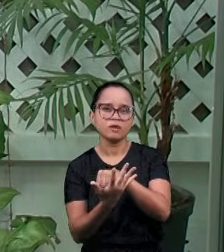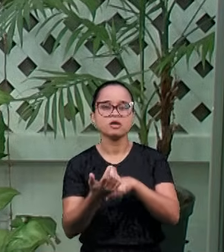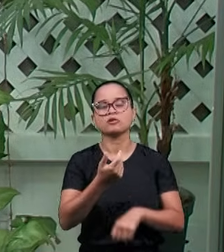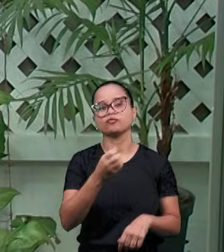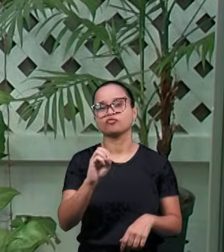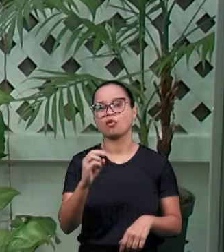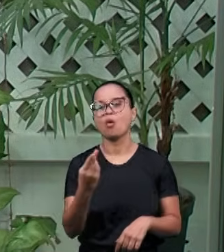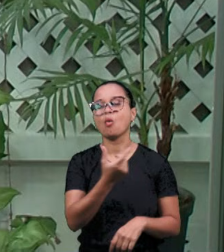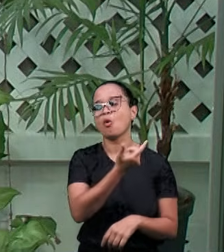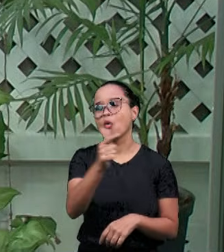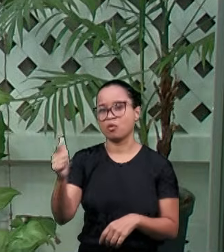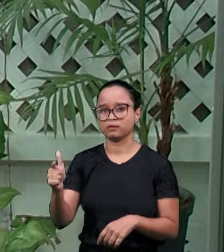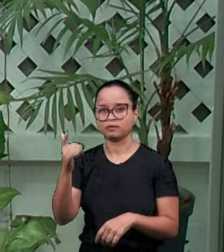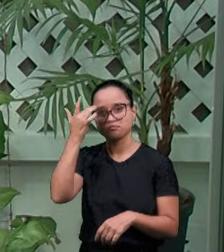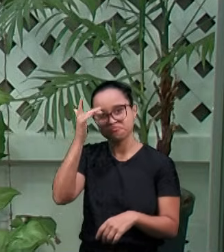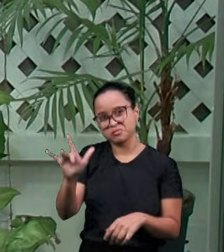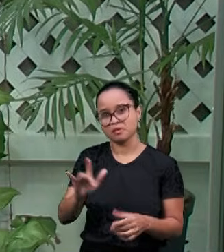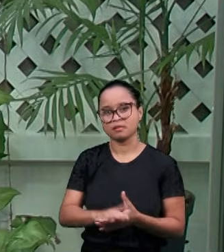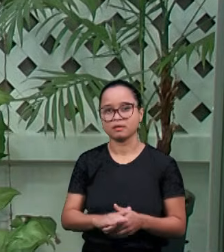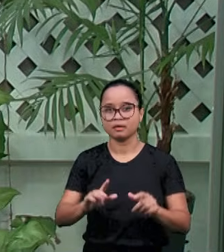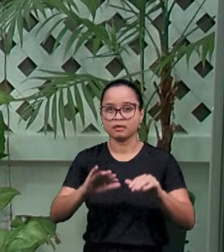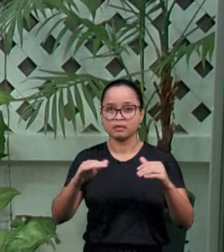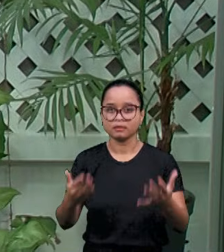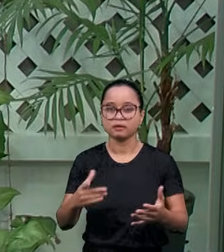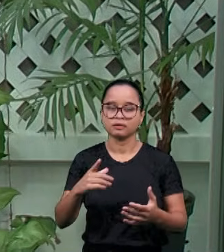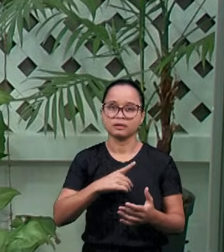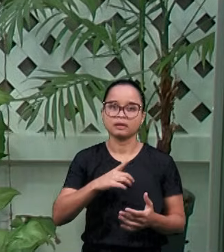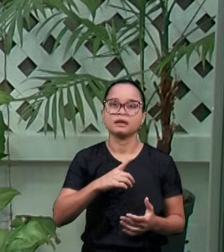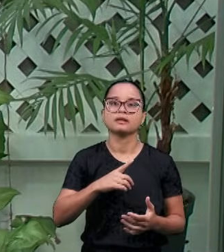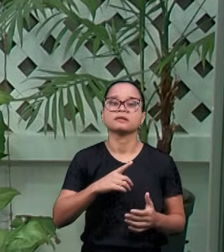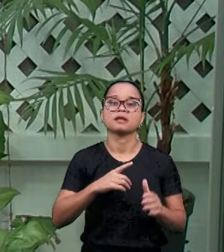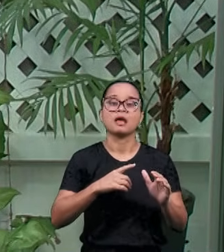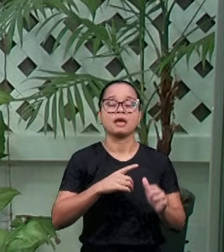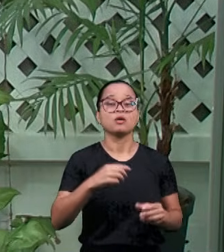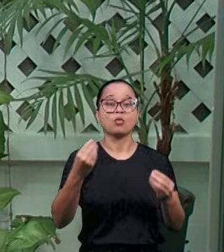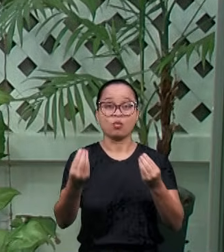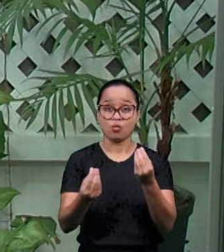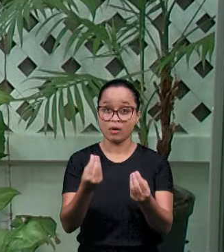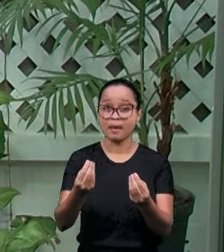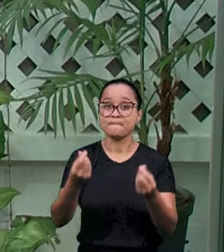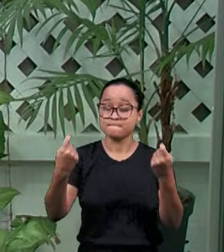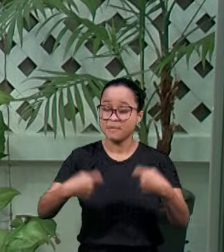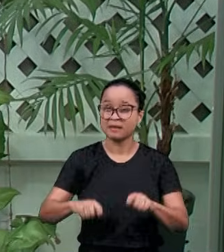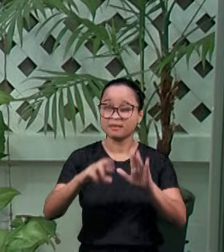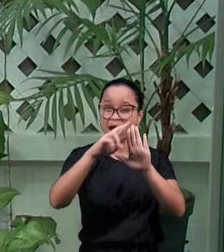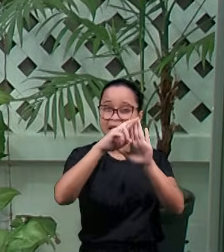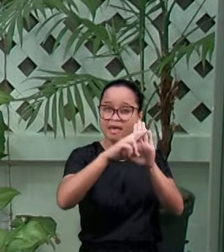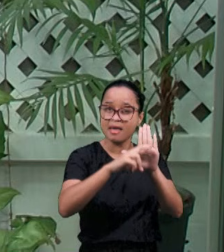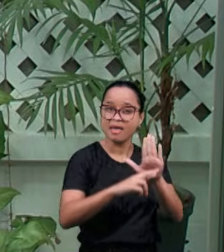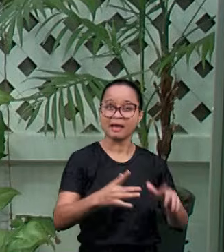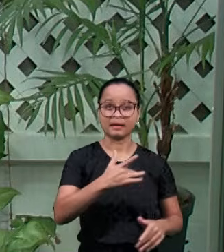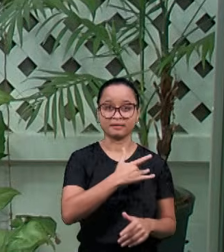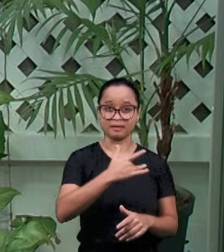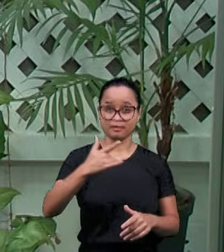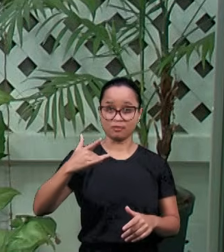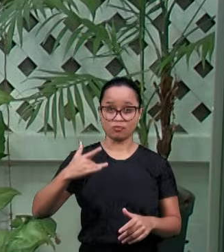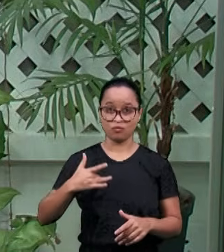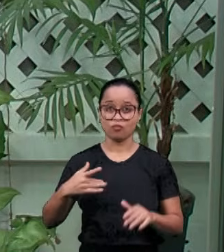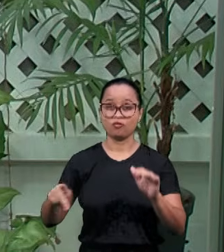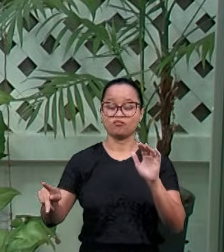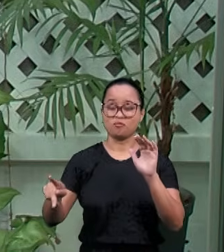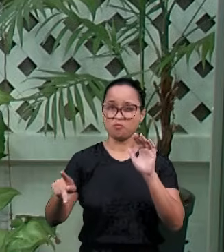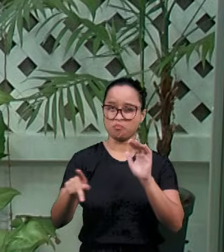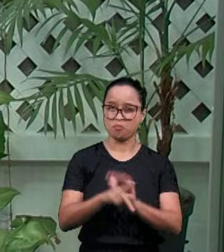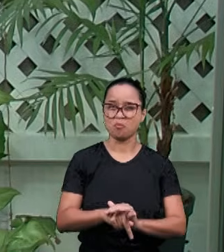savons pas. Et en répondant à la détermination sanitaire du gouvernement, nous allons faire tout ce qui est déterminé